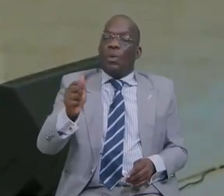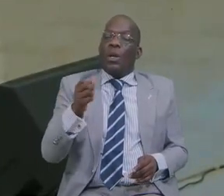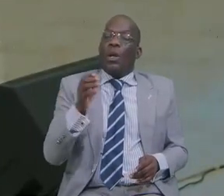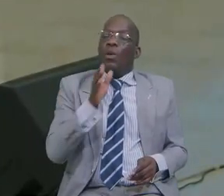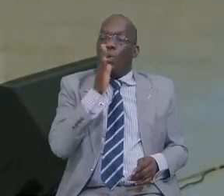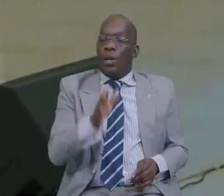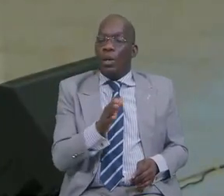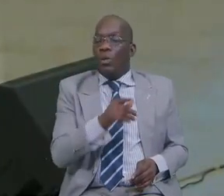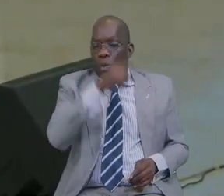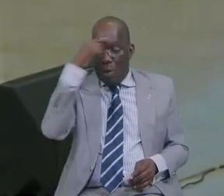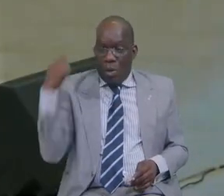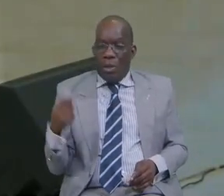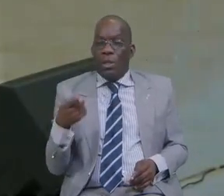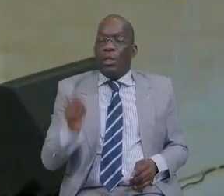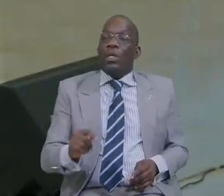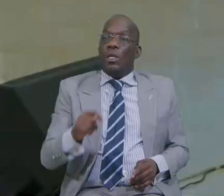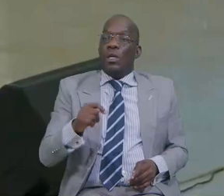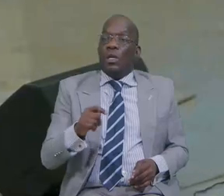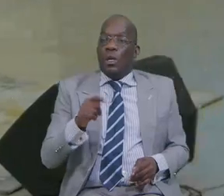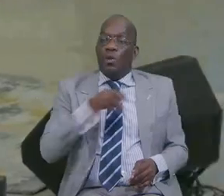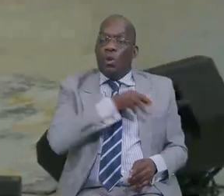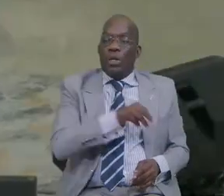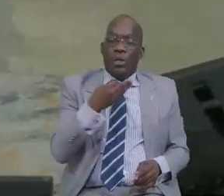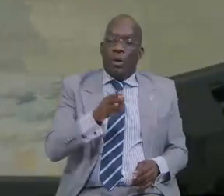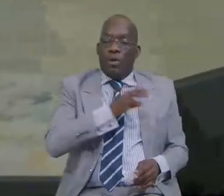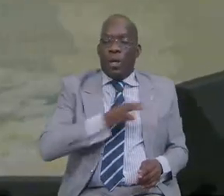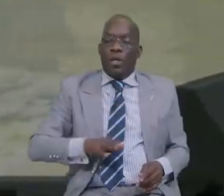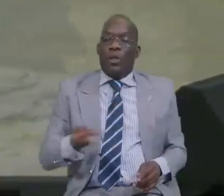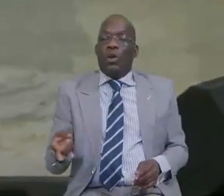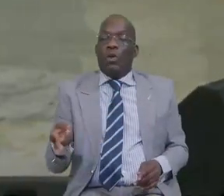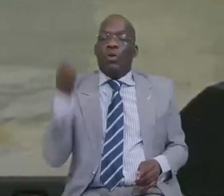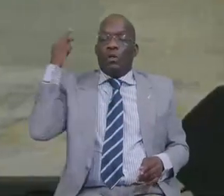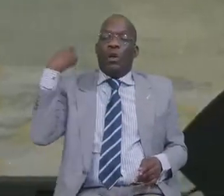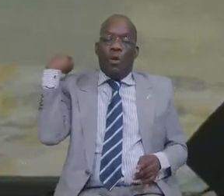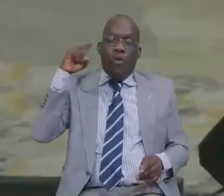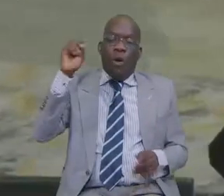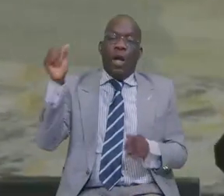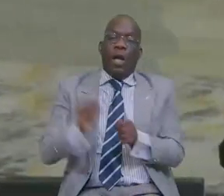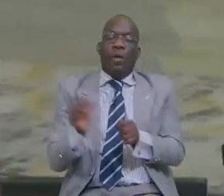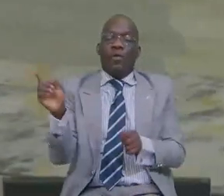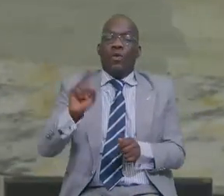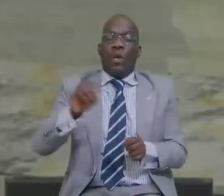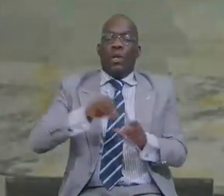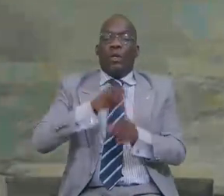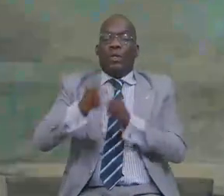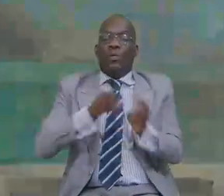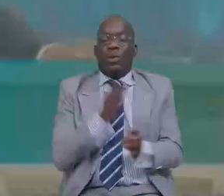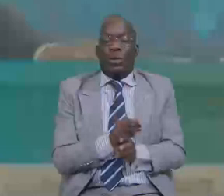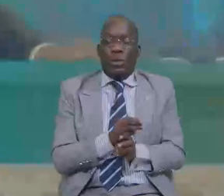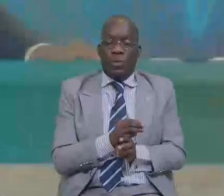Parce que le ministère de Christ était transnational. Troisième point maintenant, son ministère